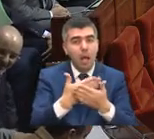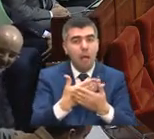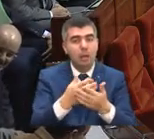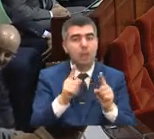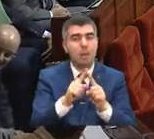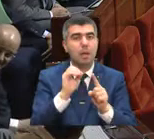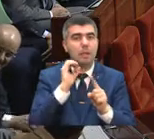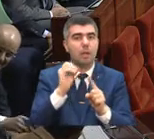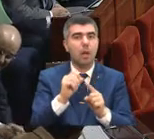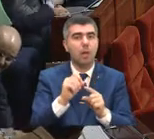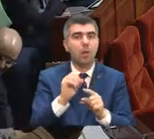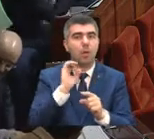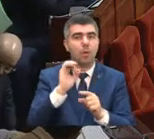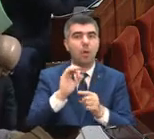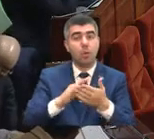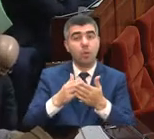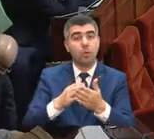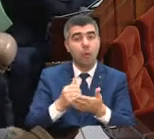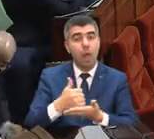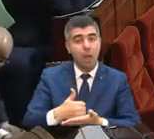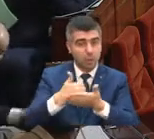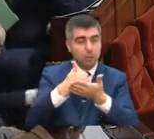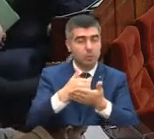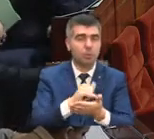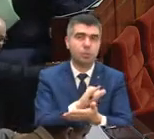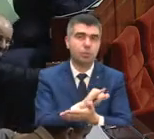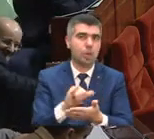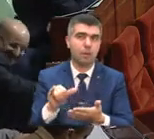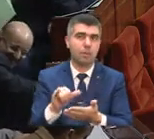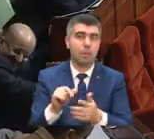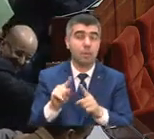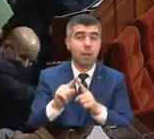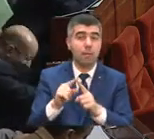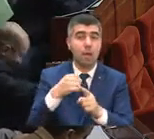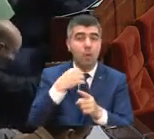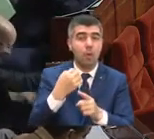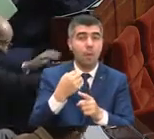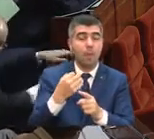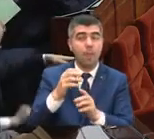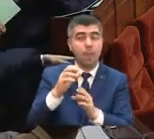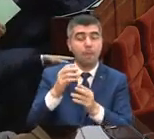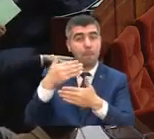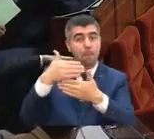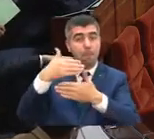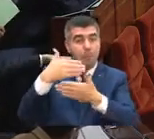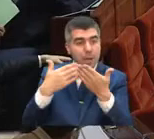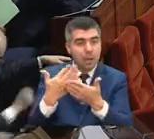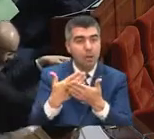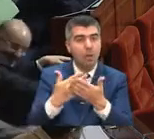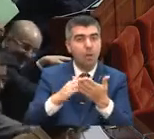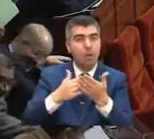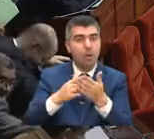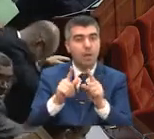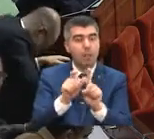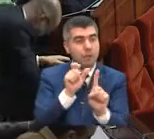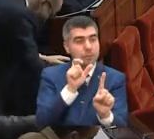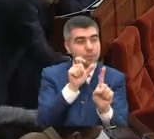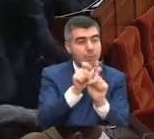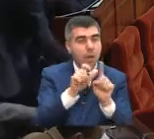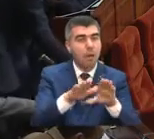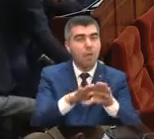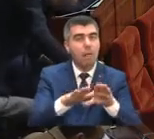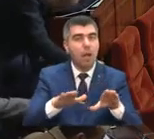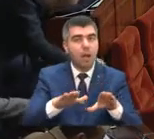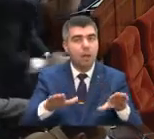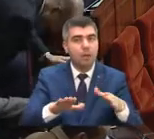من ذوي الحقوق باش تعطي له حق في البني. كنهضروا على الاستثمار في هذه الأراضي والحماية لهذ الأراضي، والحماية لهذ الأراضي كتطلب منا كاملين أن